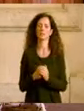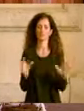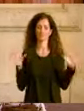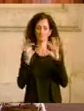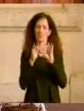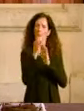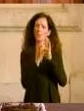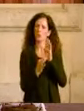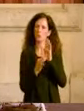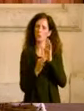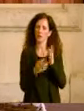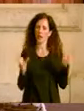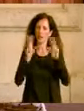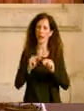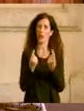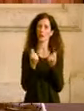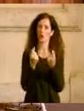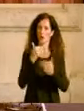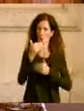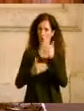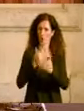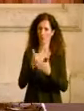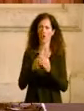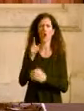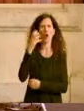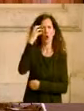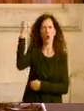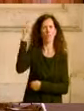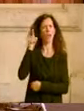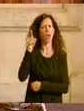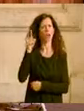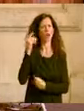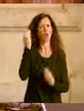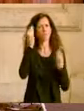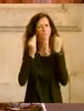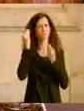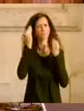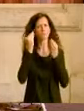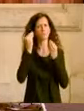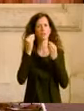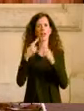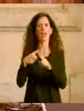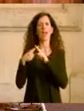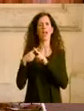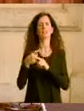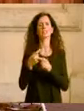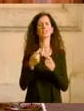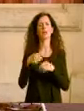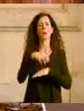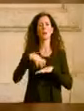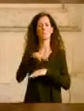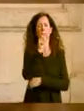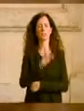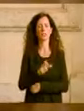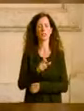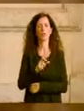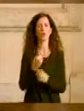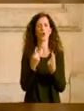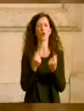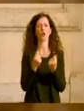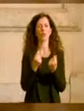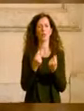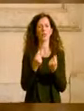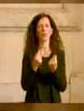economico, il Governo ha preso in considerazione l'ipotesi, per esempio presentata dall'ex Ministro dell'Economia Giulio Tremonti, dell'emissione